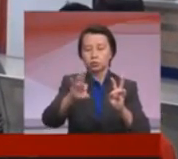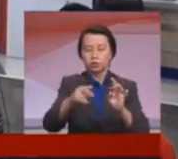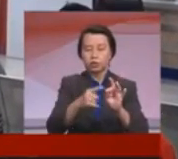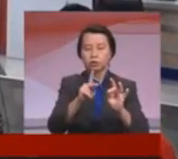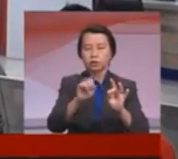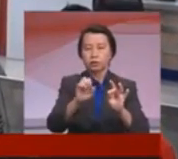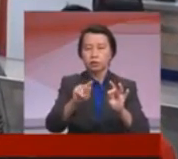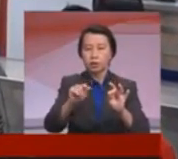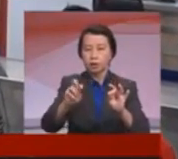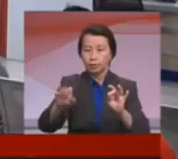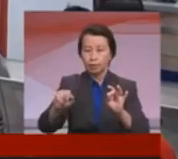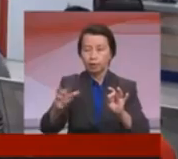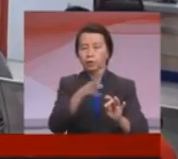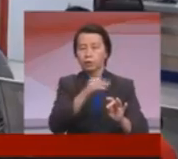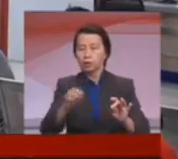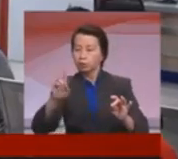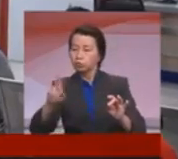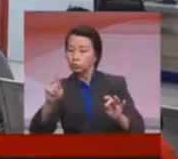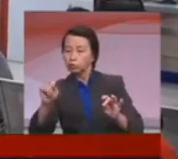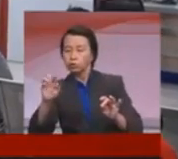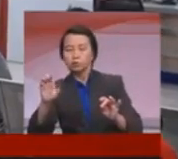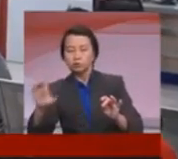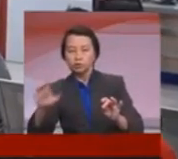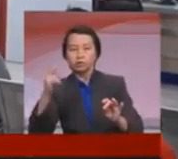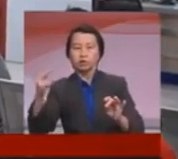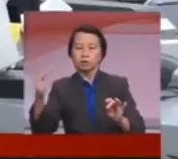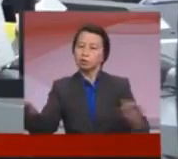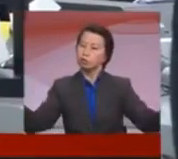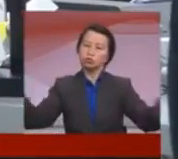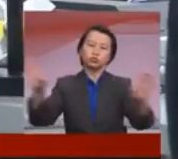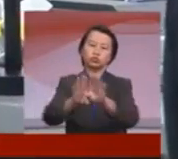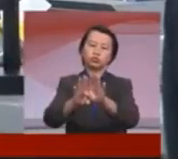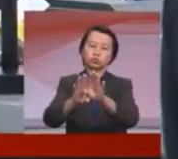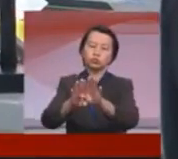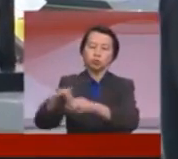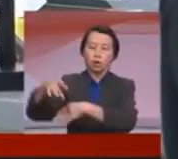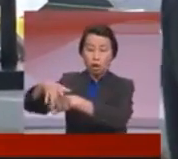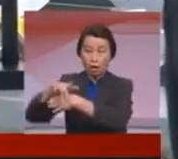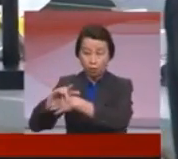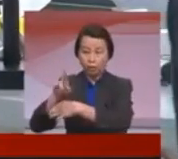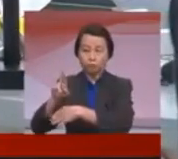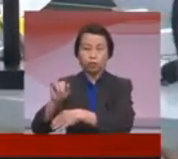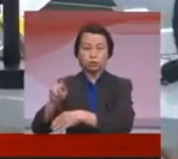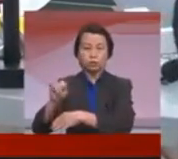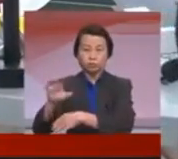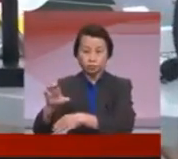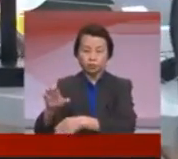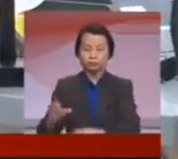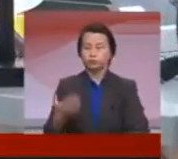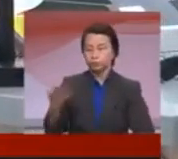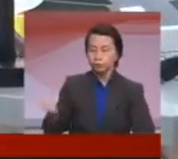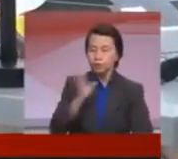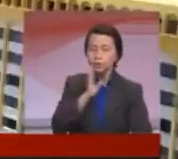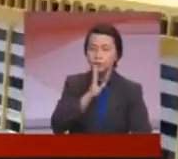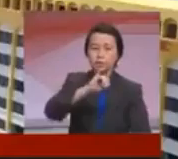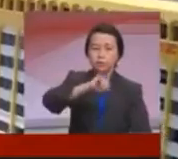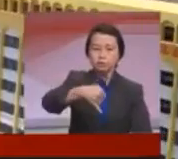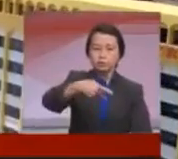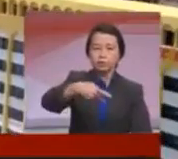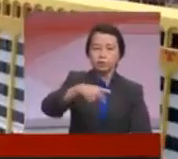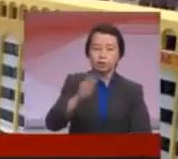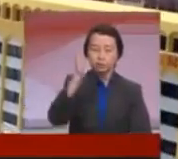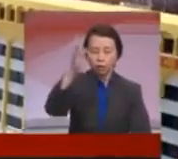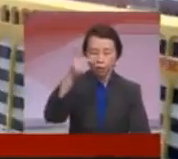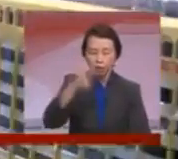Kinabatangan selain JPN cawangan UTC Kota Kinabalu yang telah ditutup lebih awal sebelum ini. Beliau berkata JPN Sabah hanya